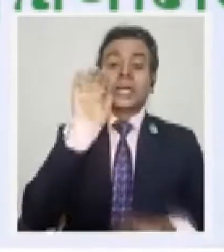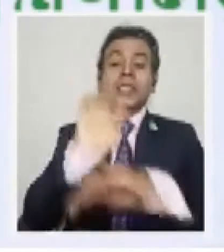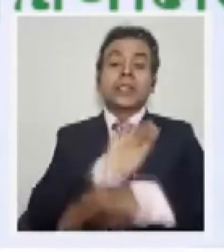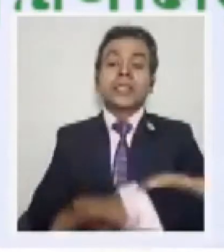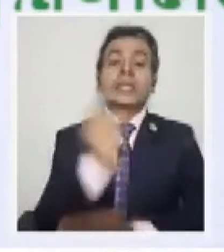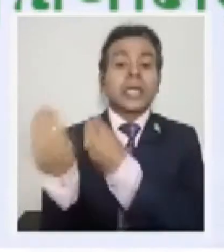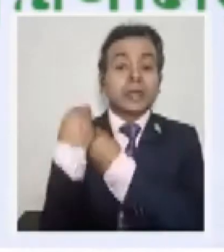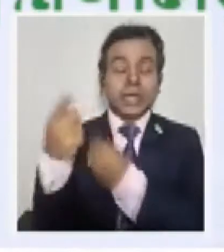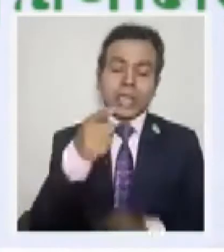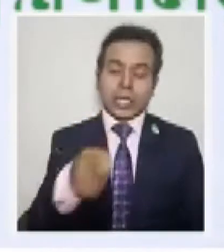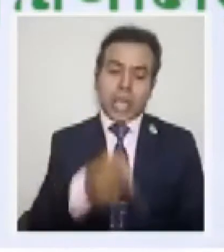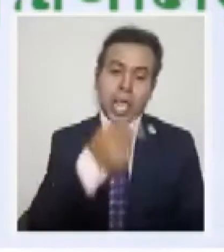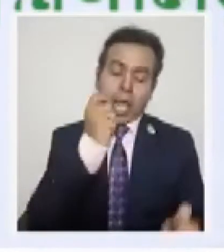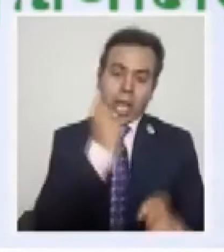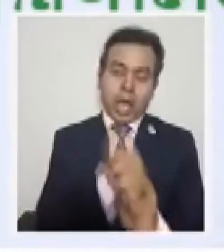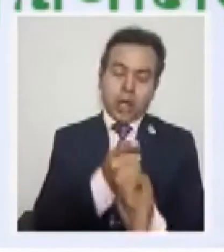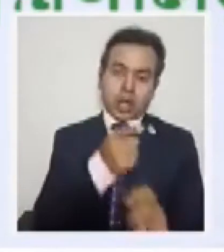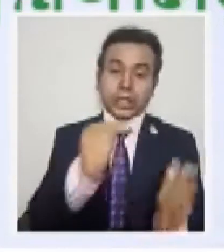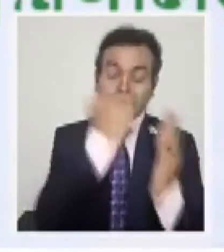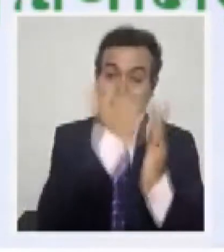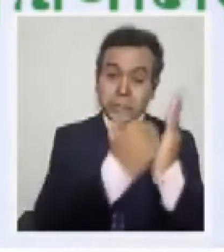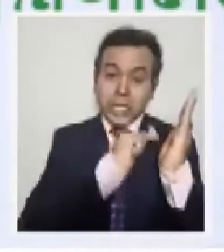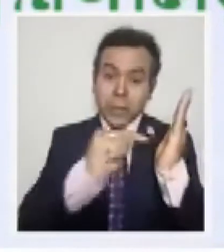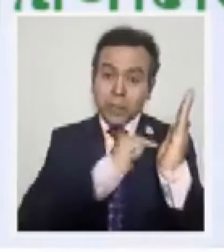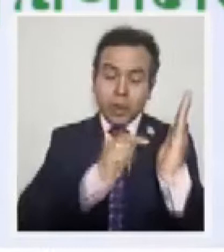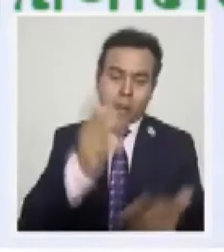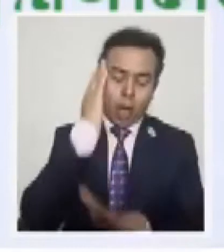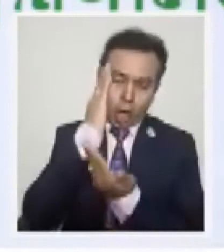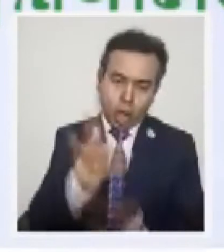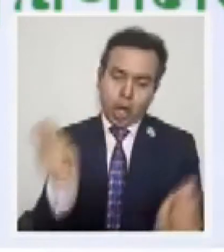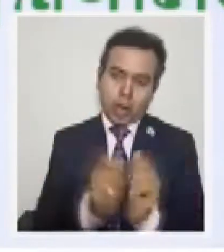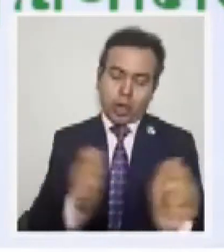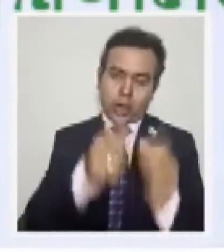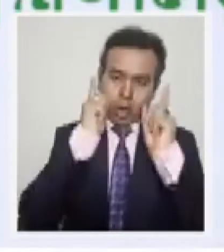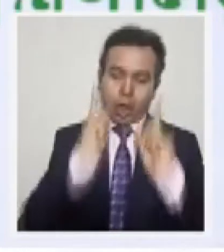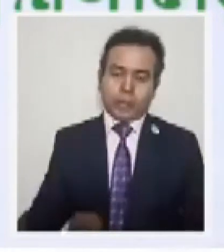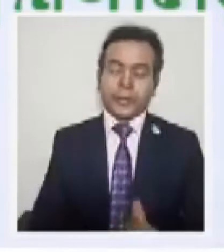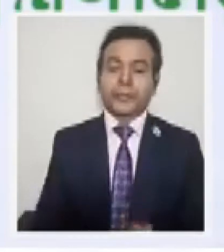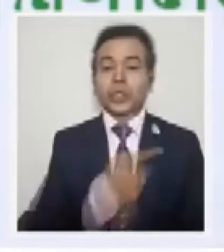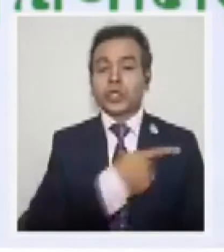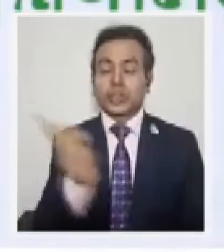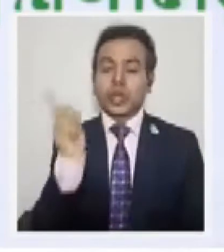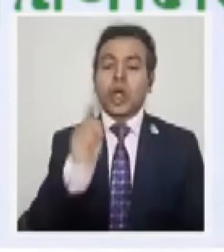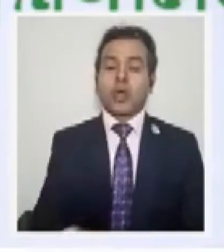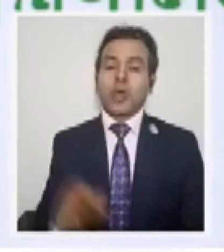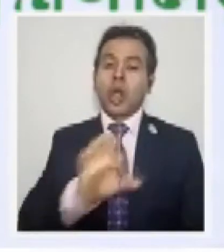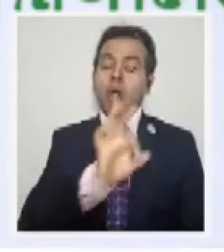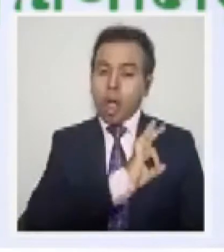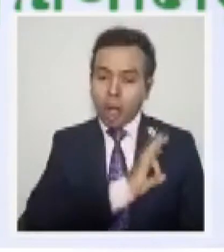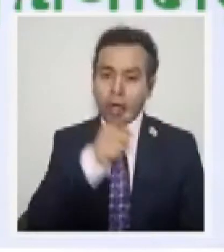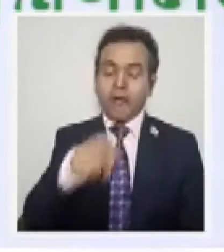ও ব্যবস্থাপকদের আন্তরিকতা ও দায়িত্বশীলতা একান্তভাবে কাম্য এবং আপনারা